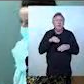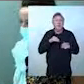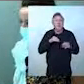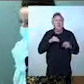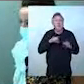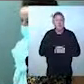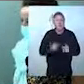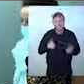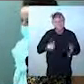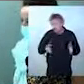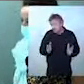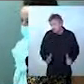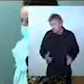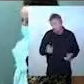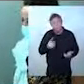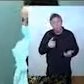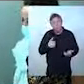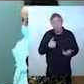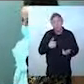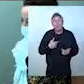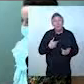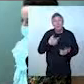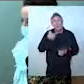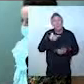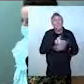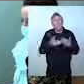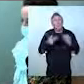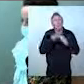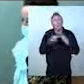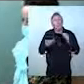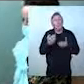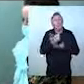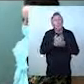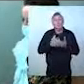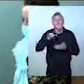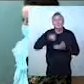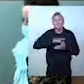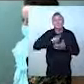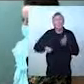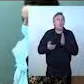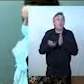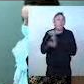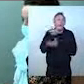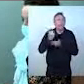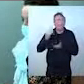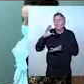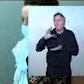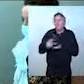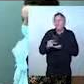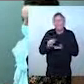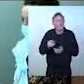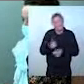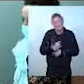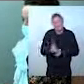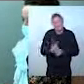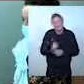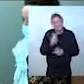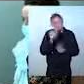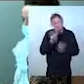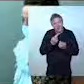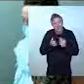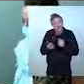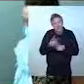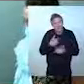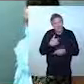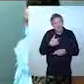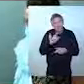décision aujourd'hui de supprimer 2 millions de nos recettes nous paraît au contraire pas très prudent